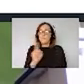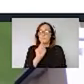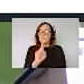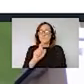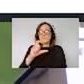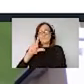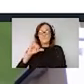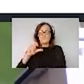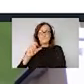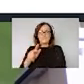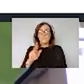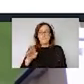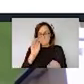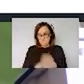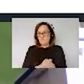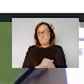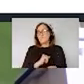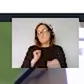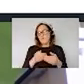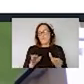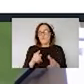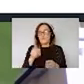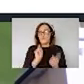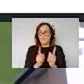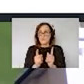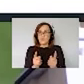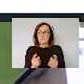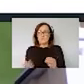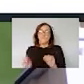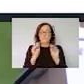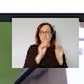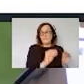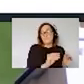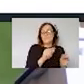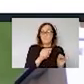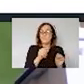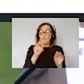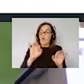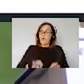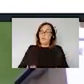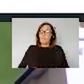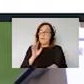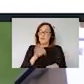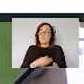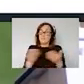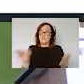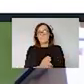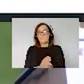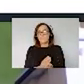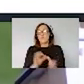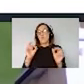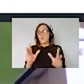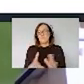nam na to pozwoli. Dobrze, ja już szybciutko się przełączał, żebyście Państwo mieli już Jitsi przed sobą.